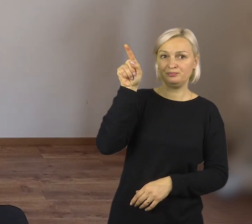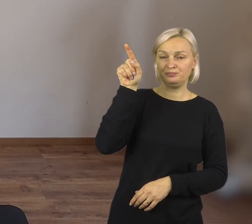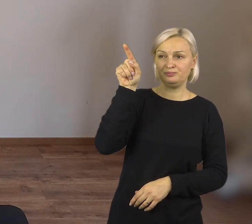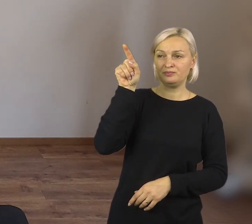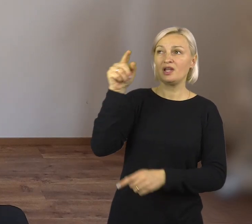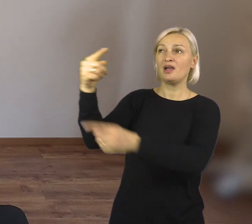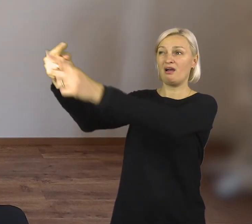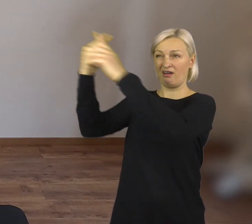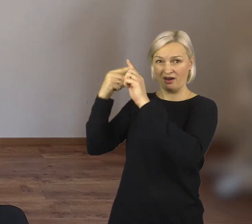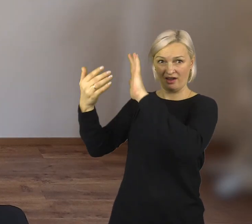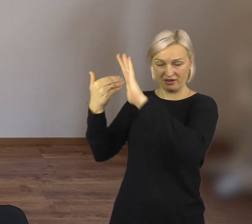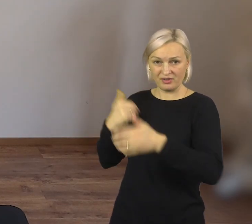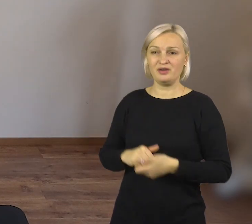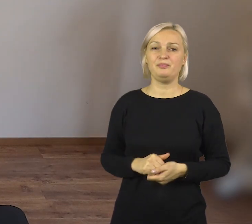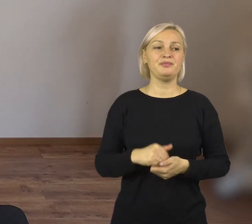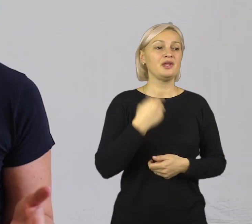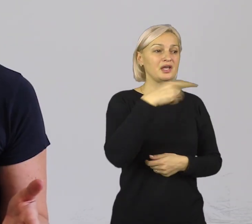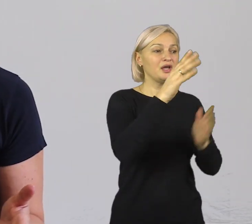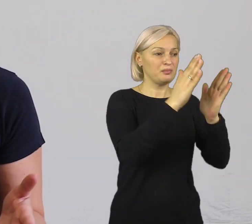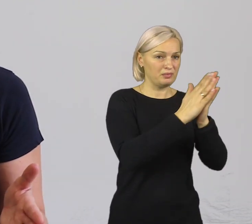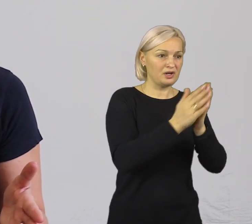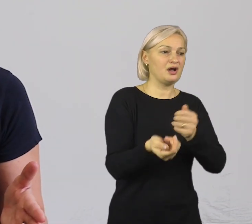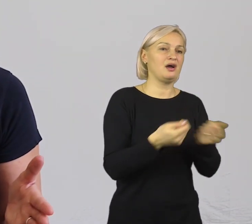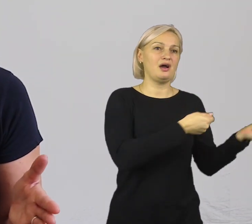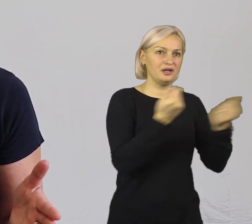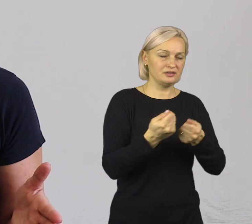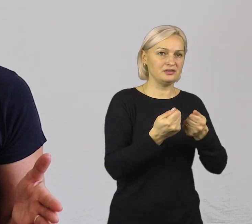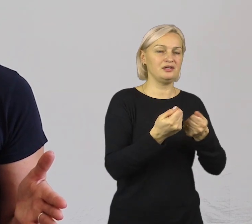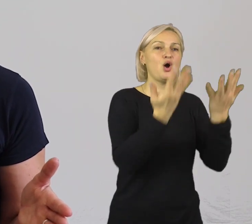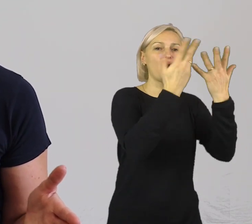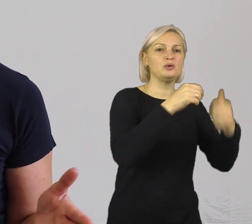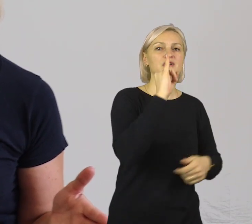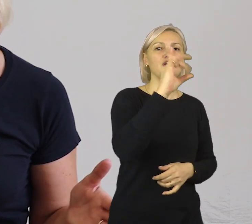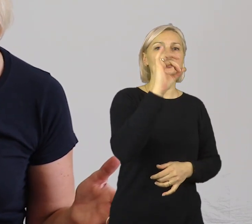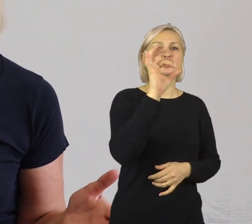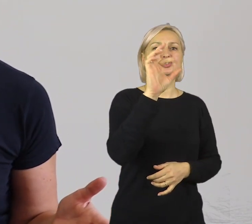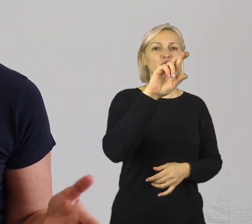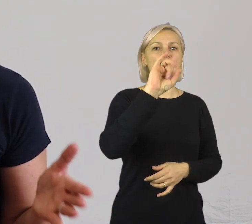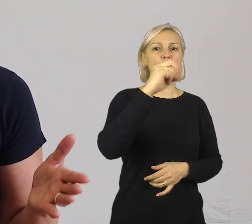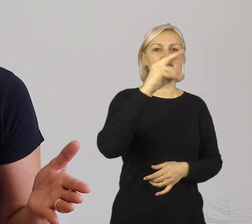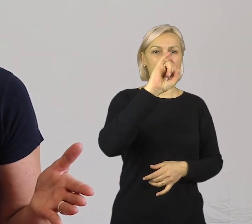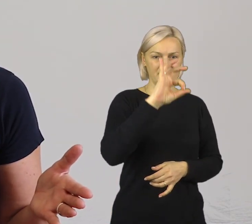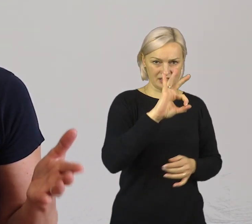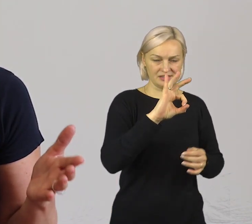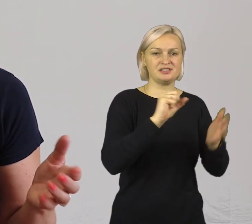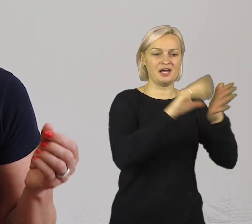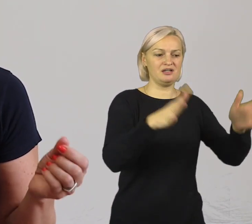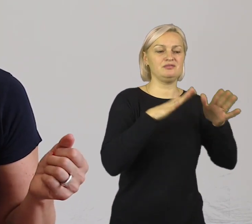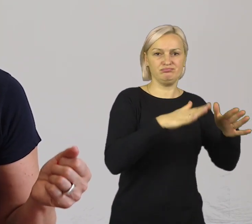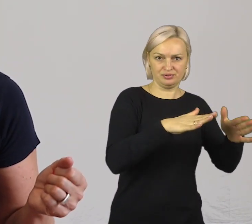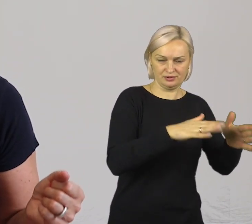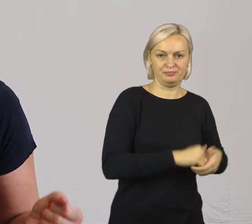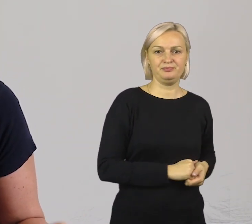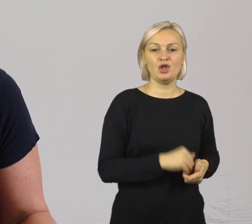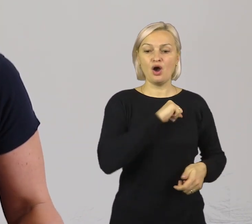Vienam sakau kvies greitąją, kitam paprašau, kad atneštų automatinį išorinį defibriliatorių. O pati, nedelsiant, pradedu